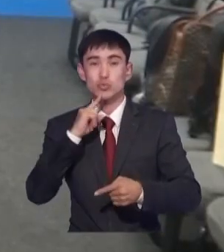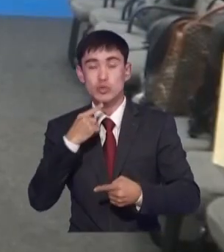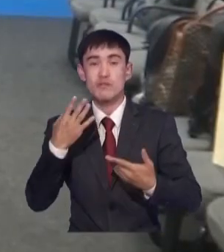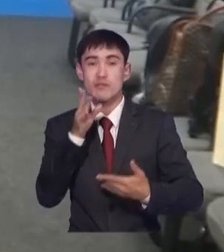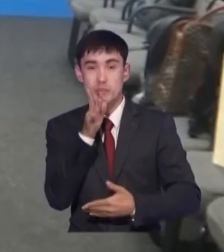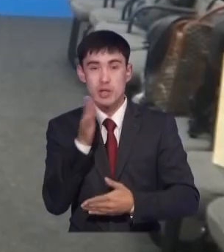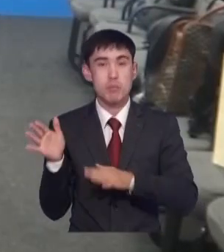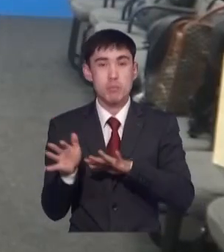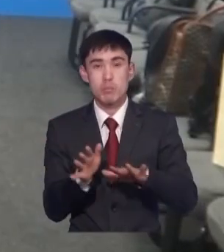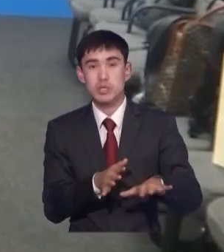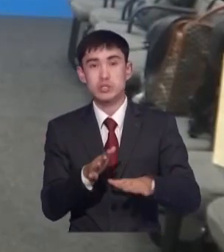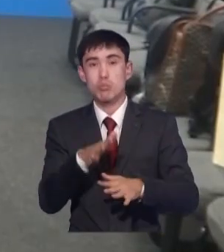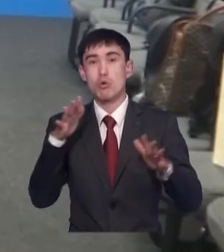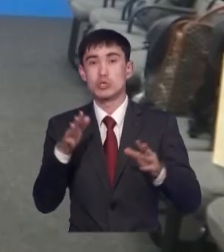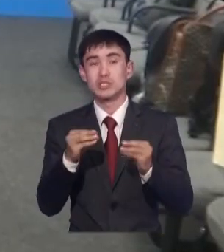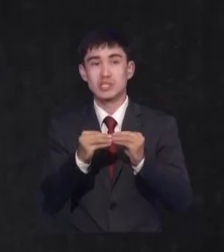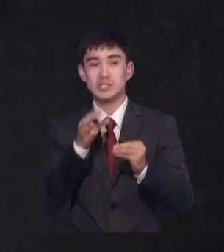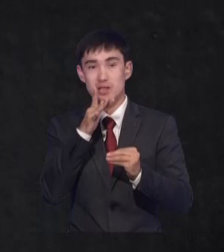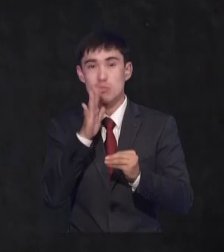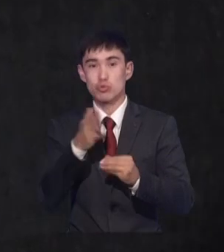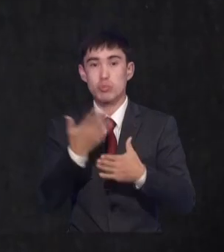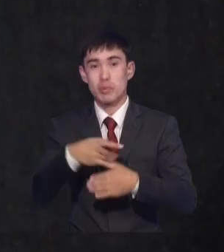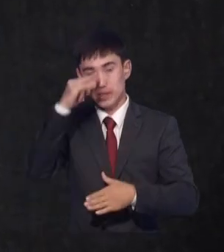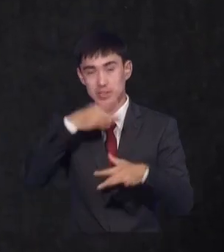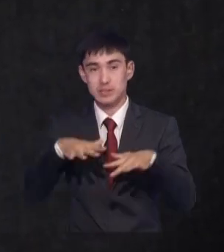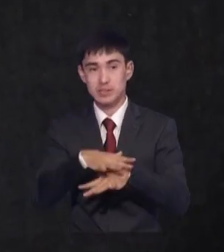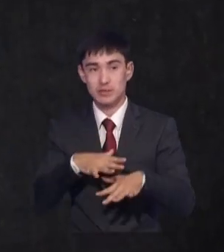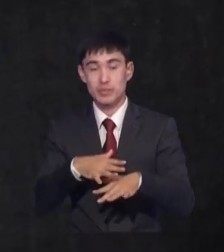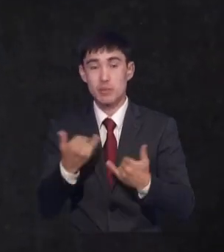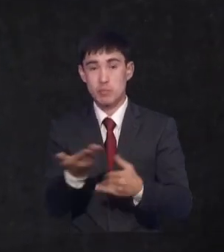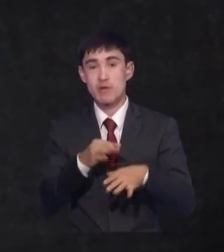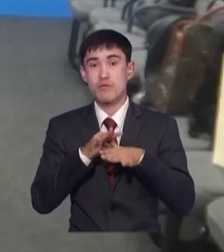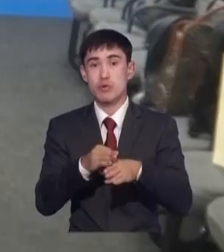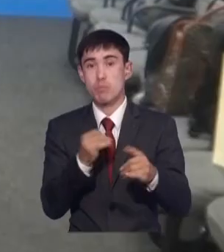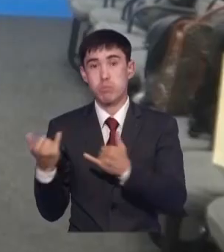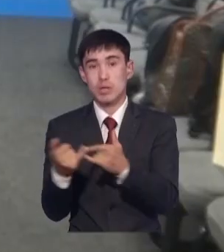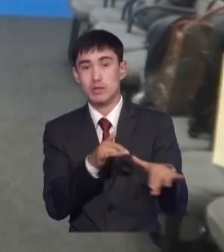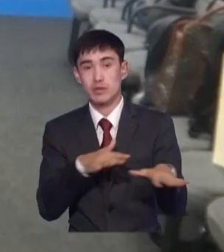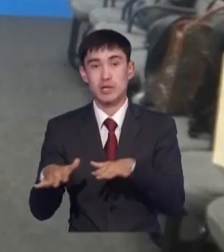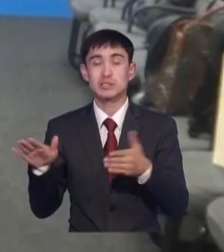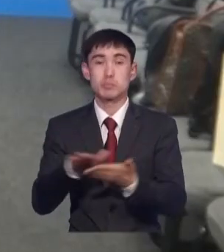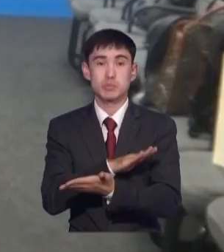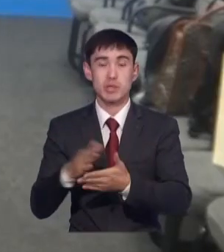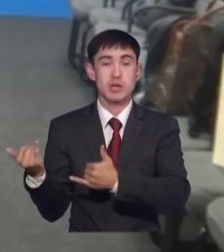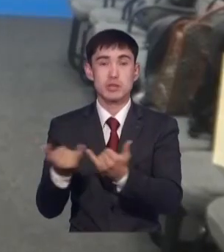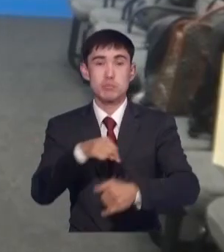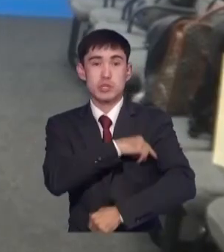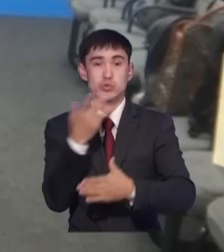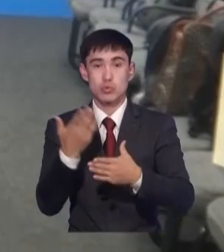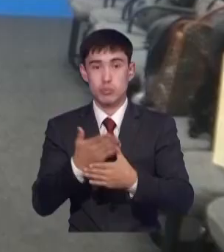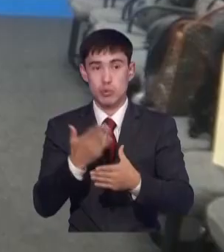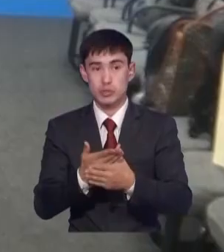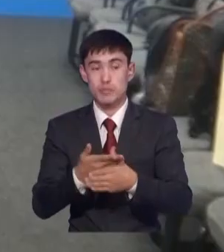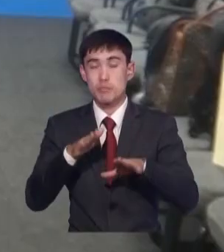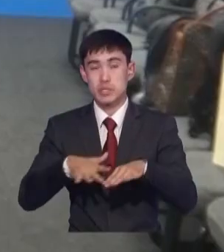на протяжении 10 лет буду помогать казахстанцам. С тех пор мы ведем благотворительные акции и бесплатно оказываем медицинскую